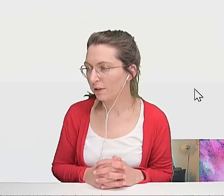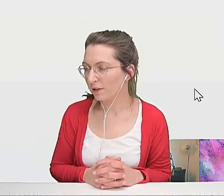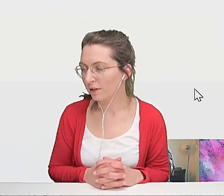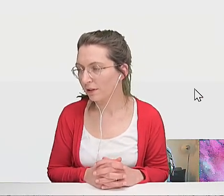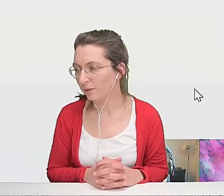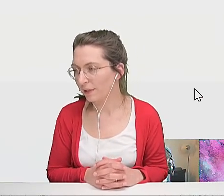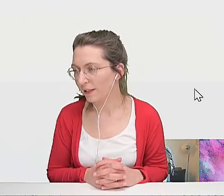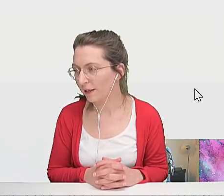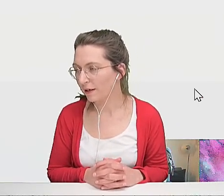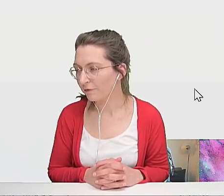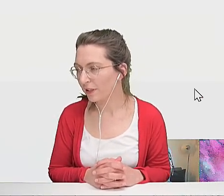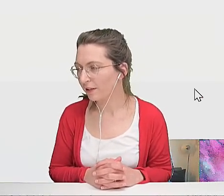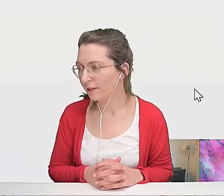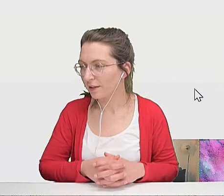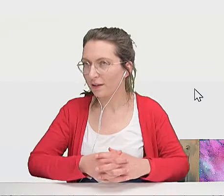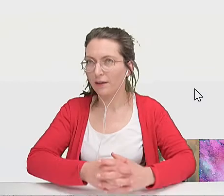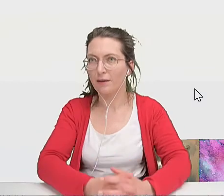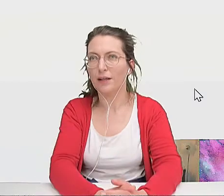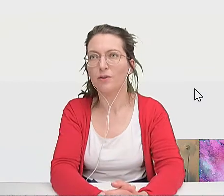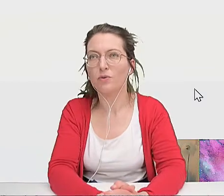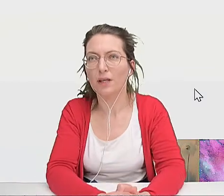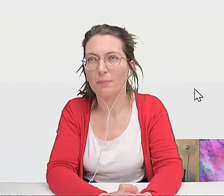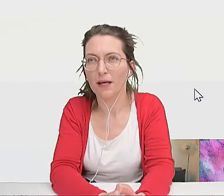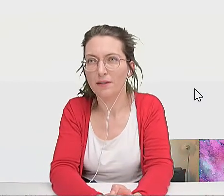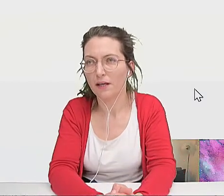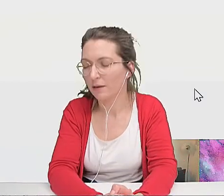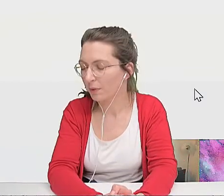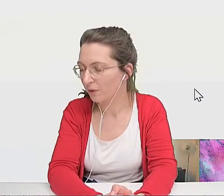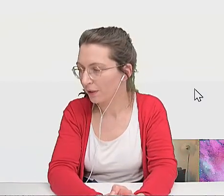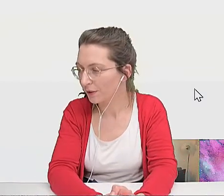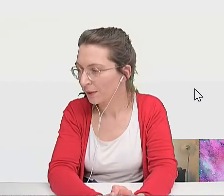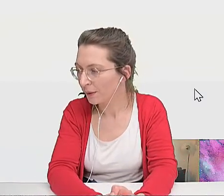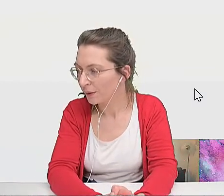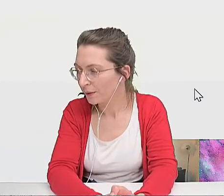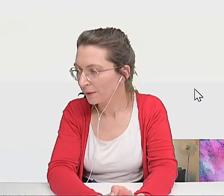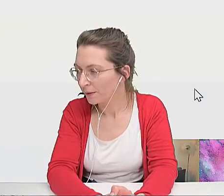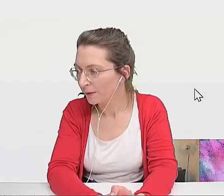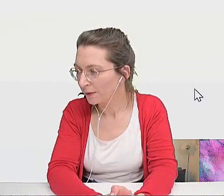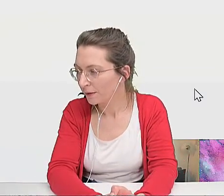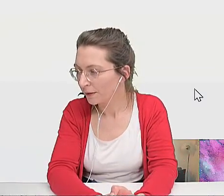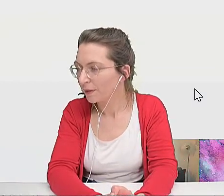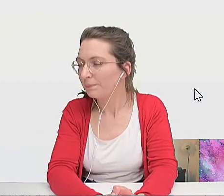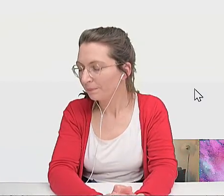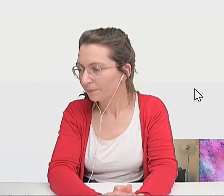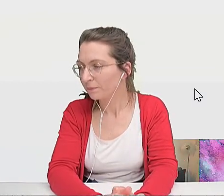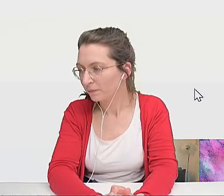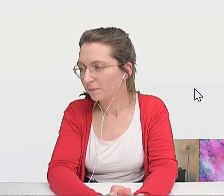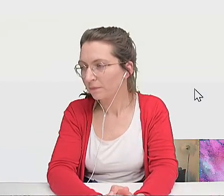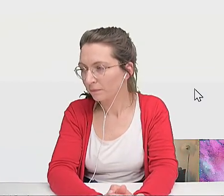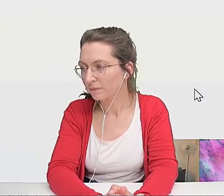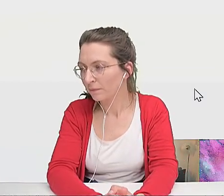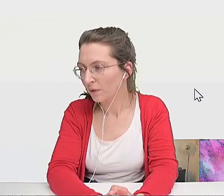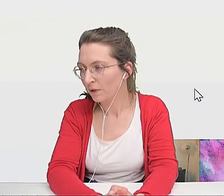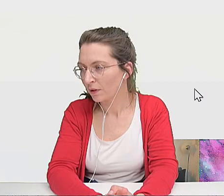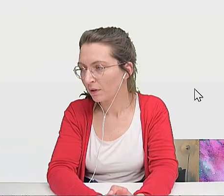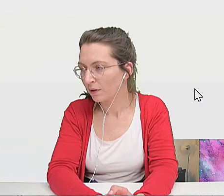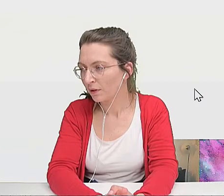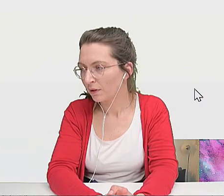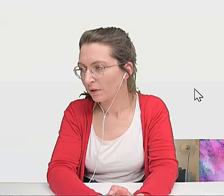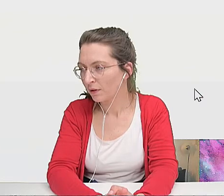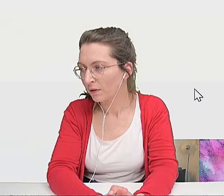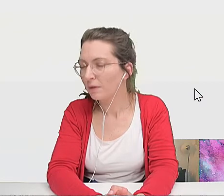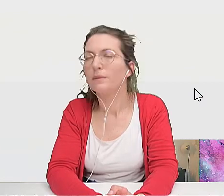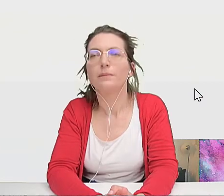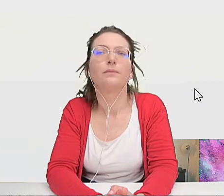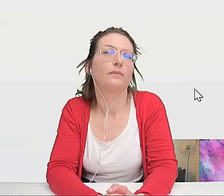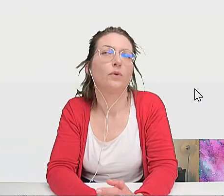einmal über die Lehrkraft gehen, die dann einen Zugang beantragt bei euch. Genau, genau. Mhm. Oder man legt sich bei uns einfach